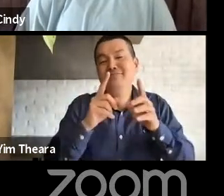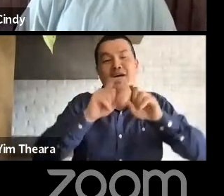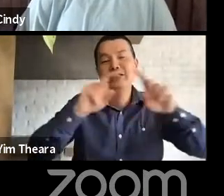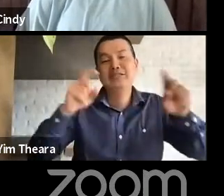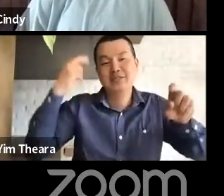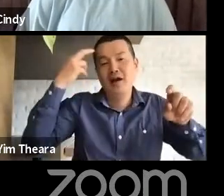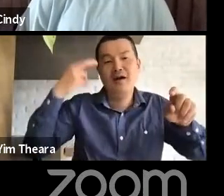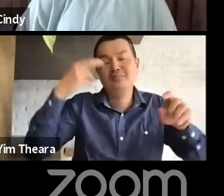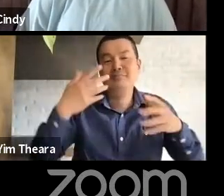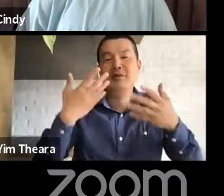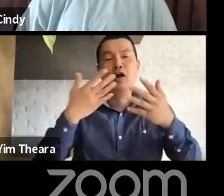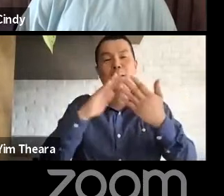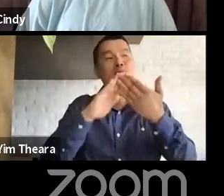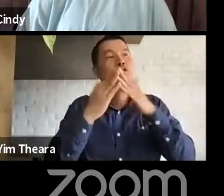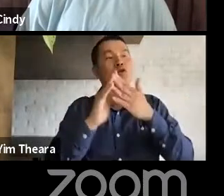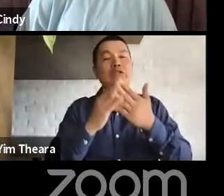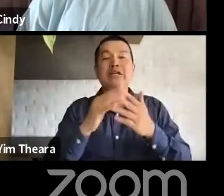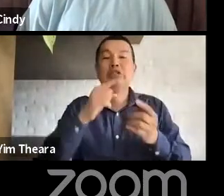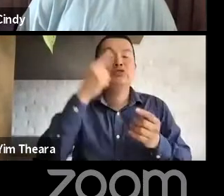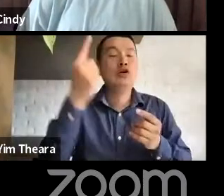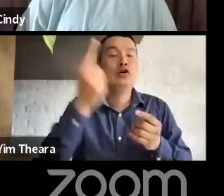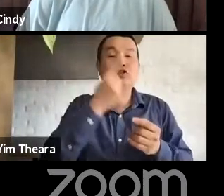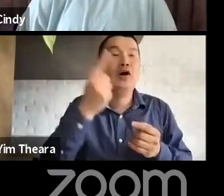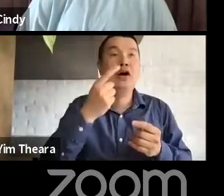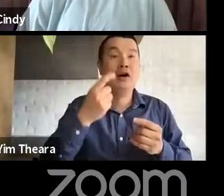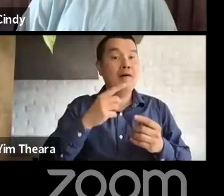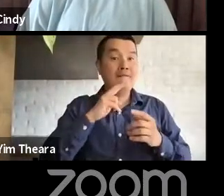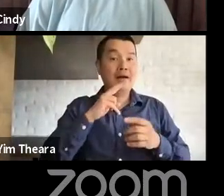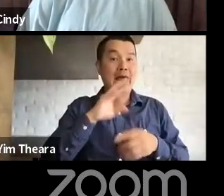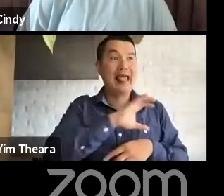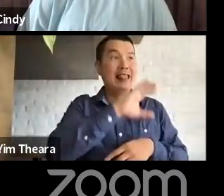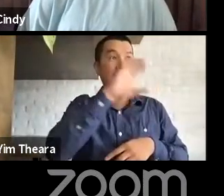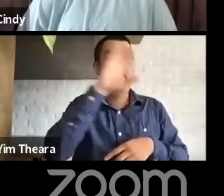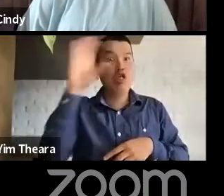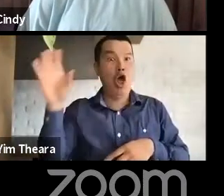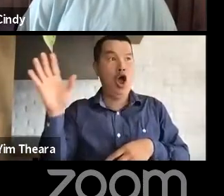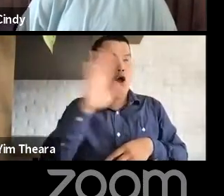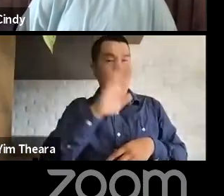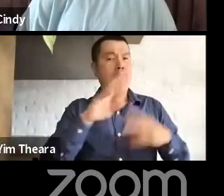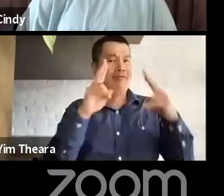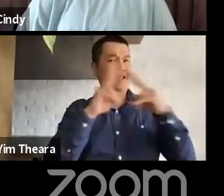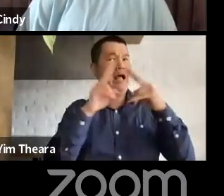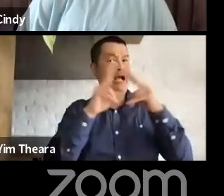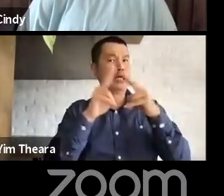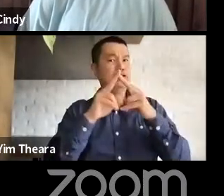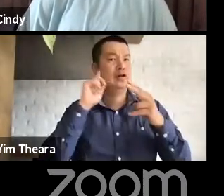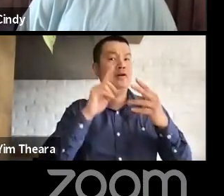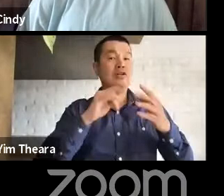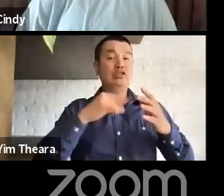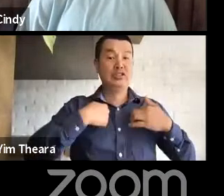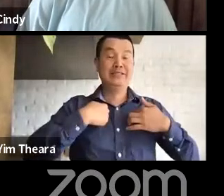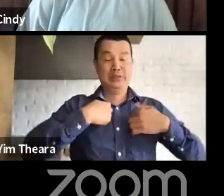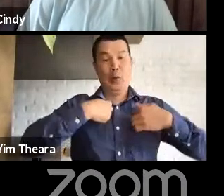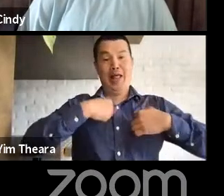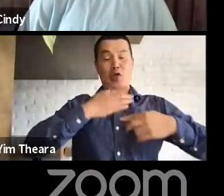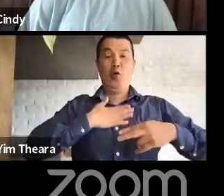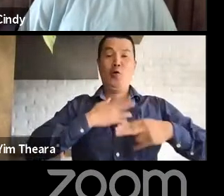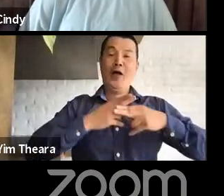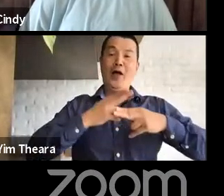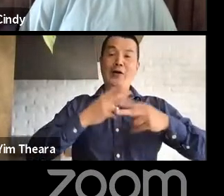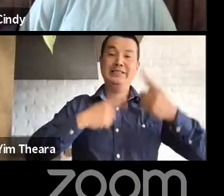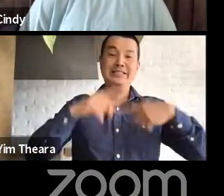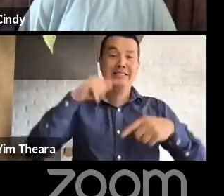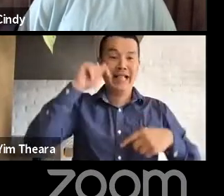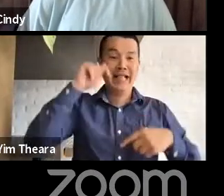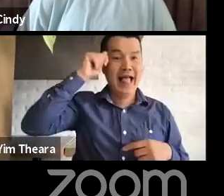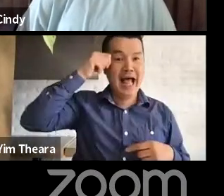donc c'est un nom héréditaire, si vous voulez, qui a été donné par... Donc, au Canada, étant donné que la